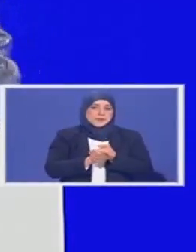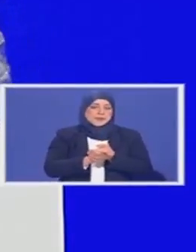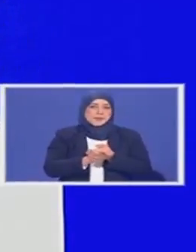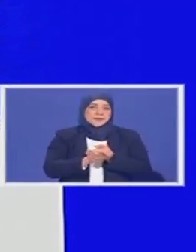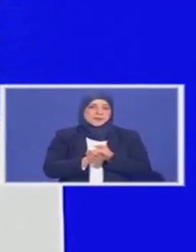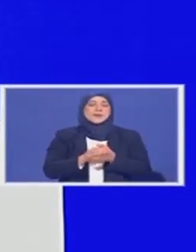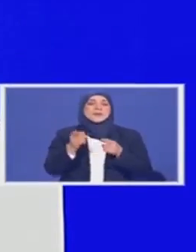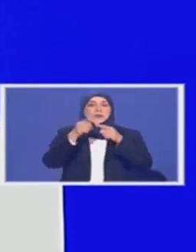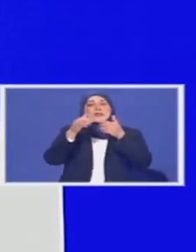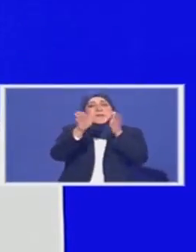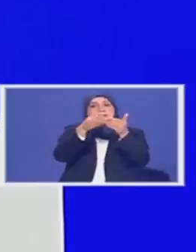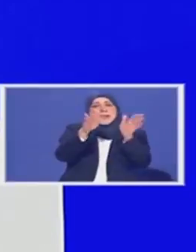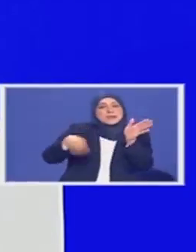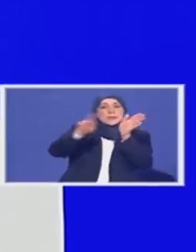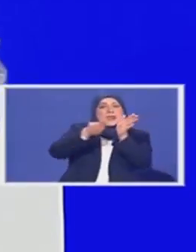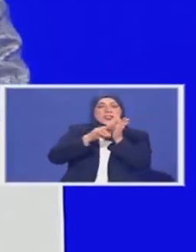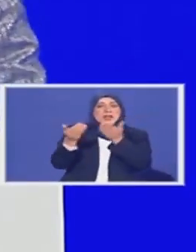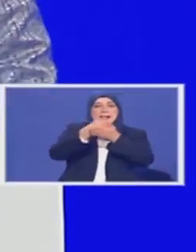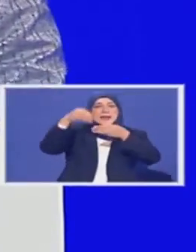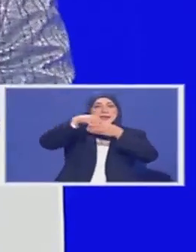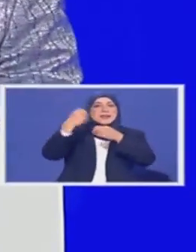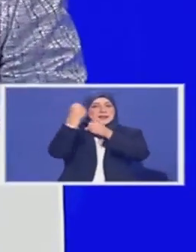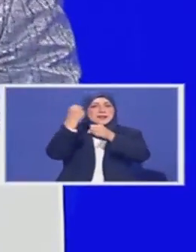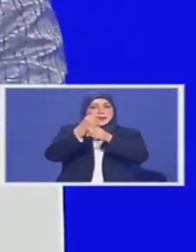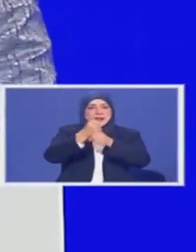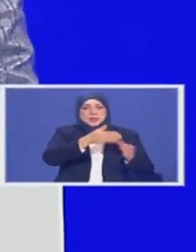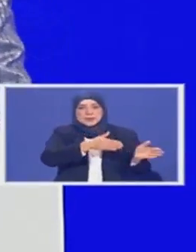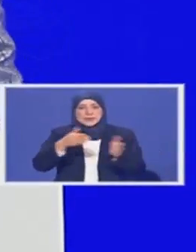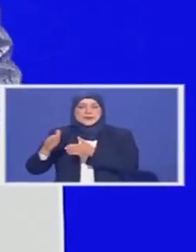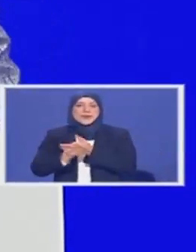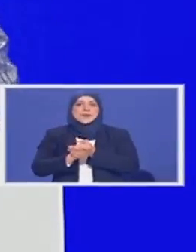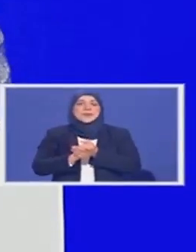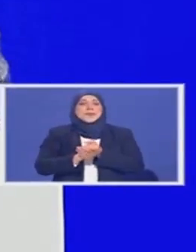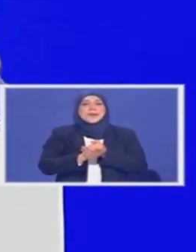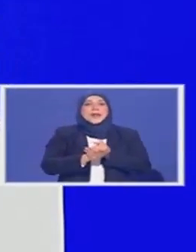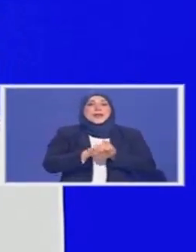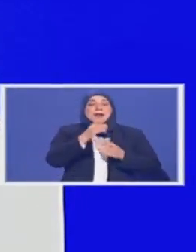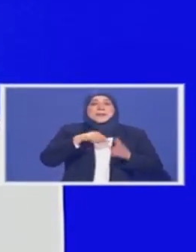الفتح والدورة ورجوع الدورة الاقتصادية. التدقيق بالمرحلة الأولى